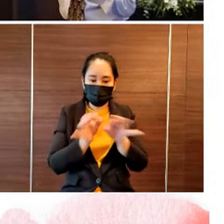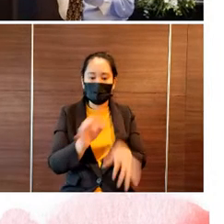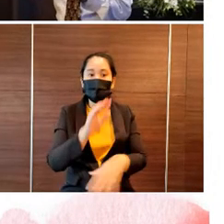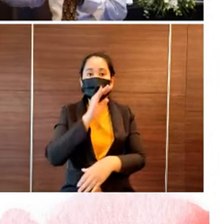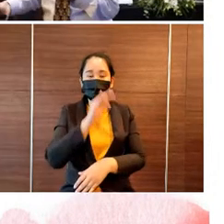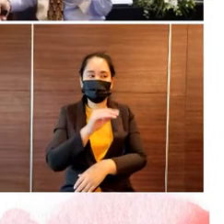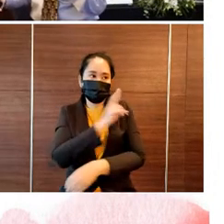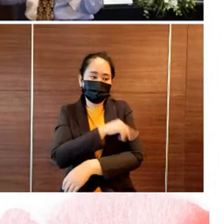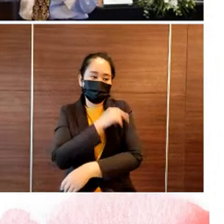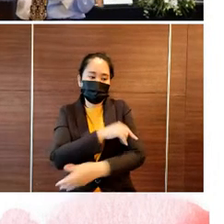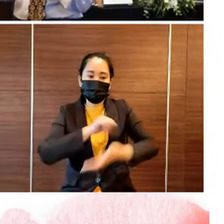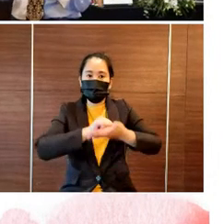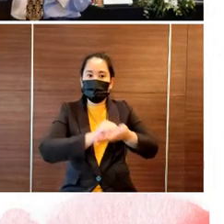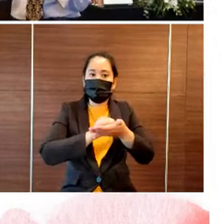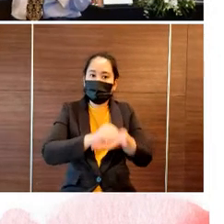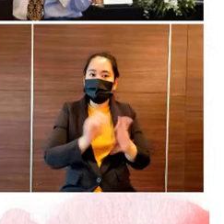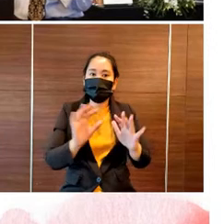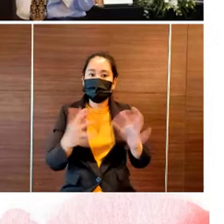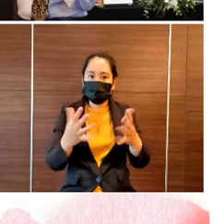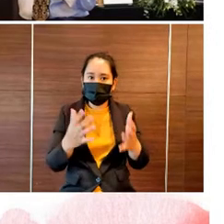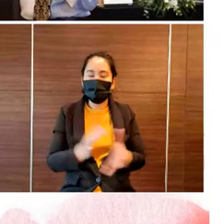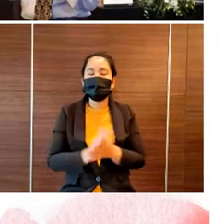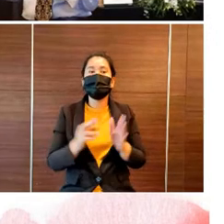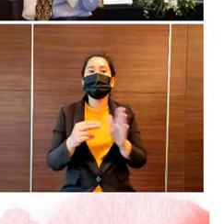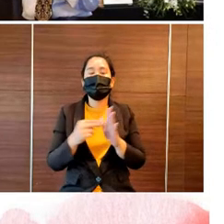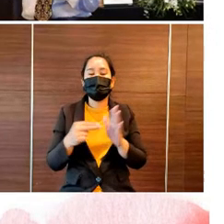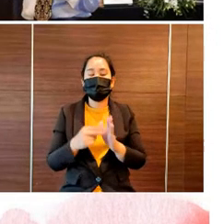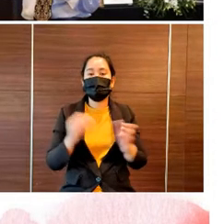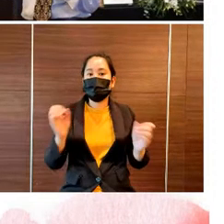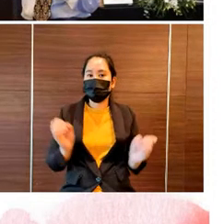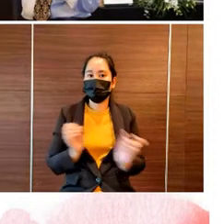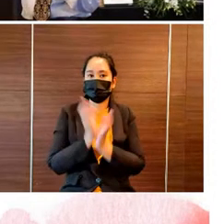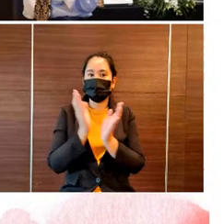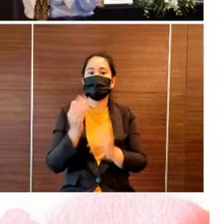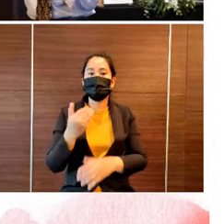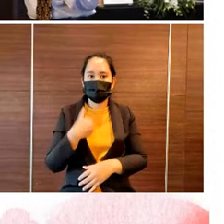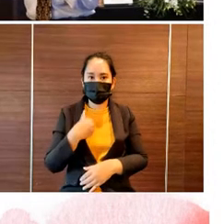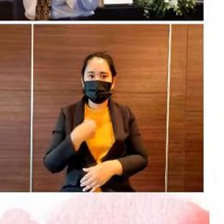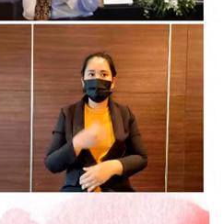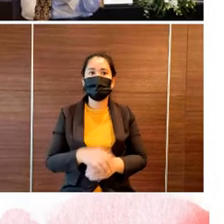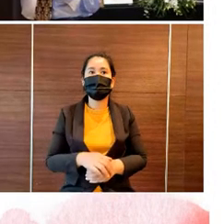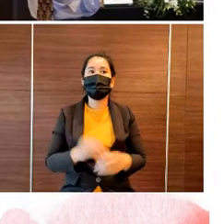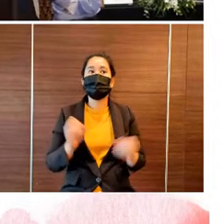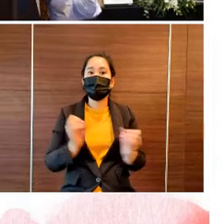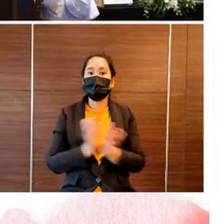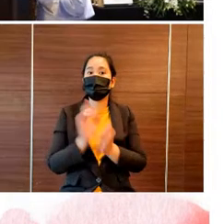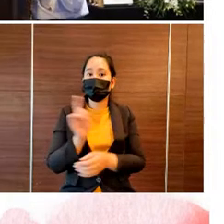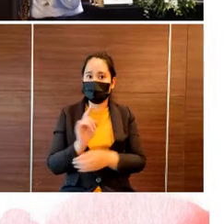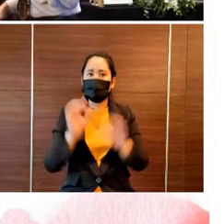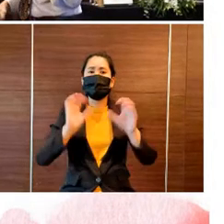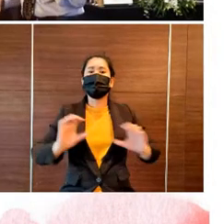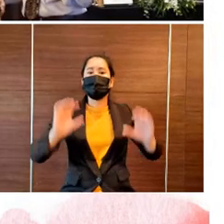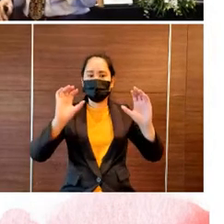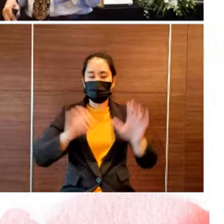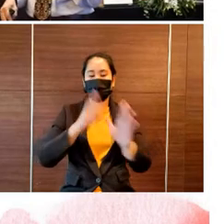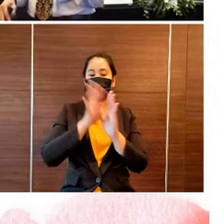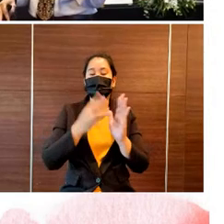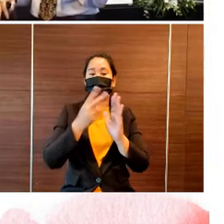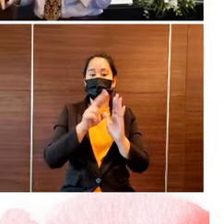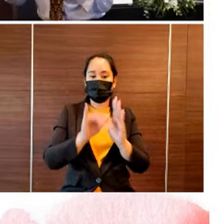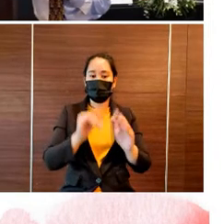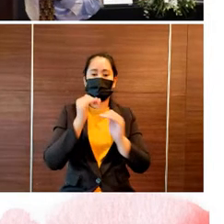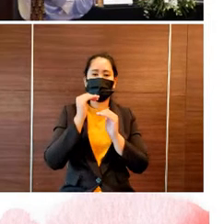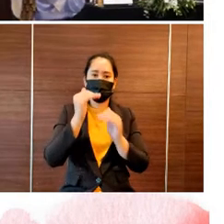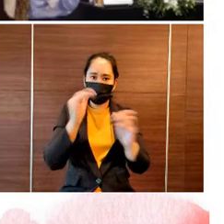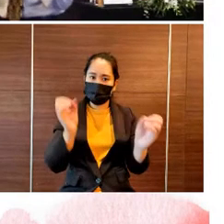การให้คนกลุ่มเหล่านี้นะครับผลเสียจะเกิดขึ้นกับผู้กำหนดนโยบายเองขึ้นกับประเทศชาติในส่วนรวม